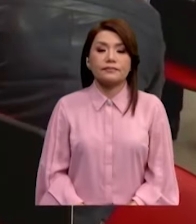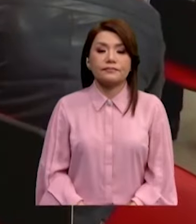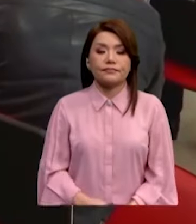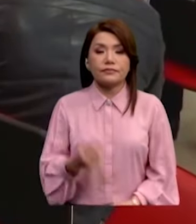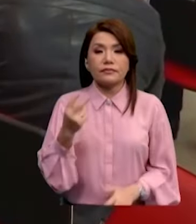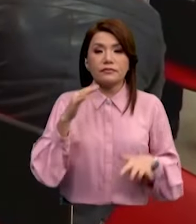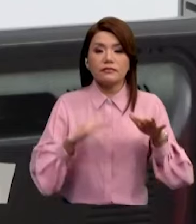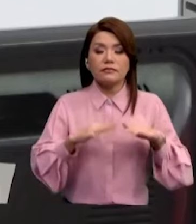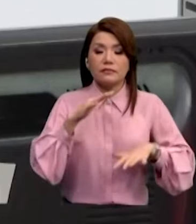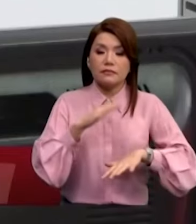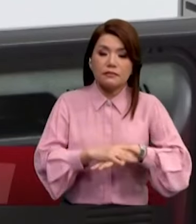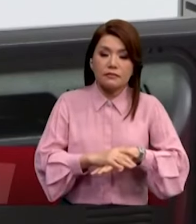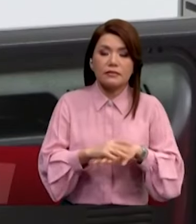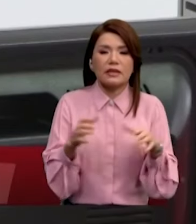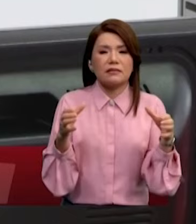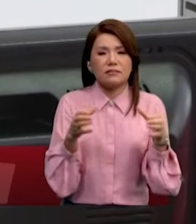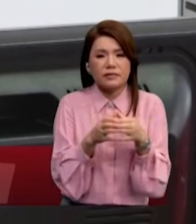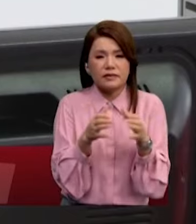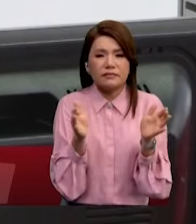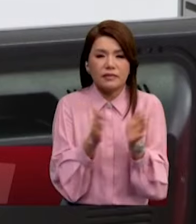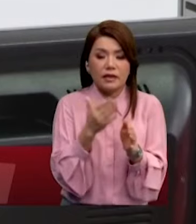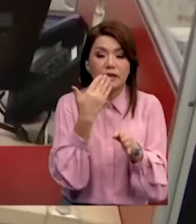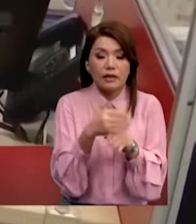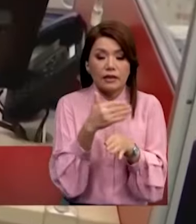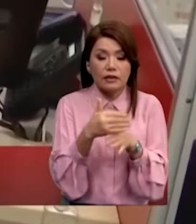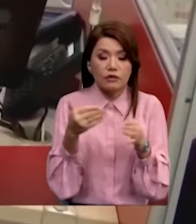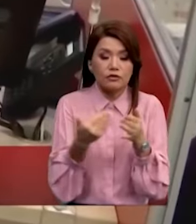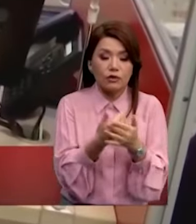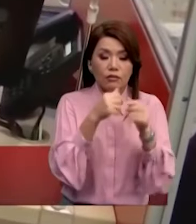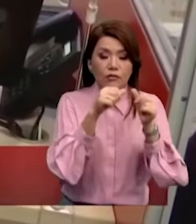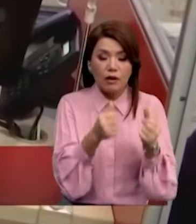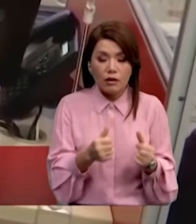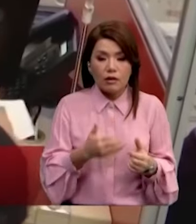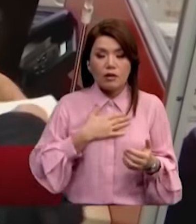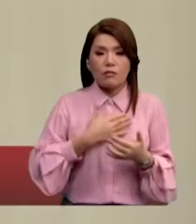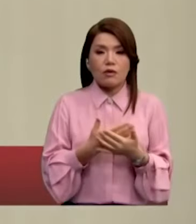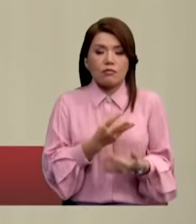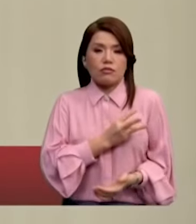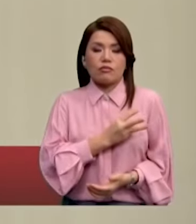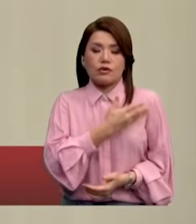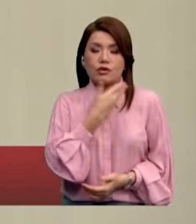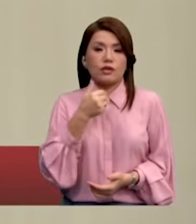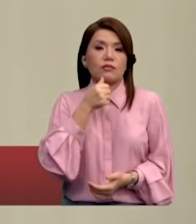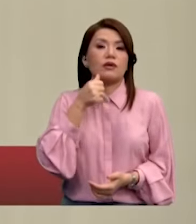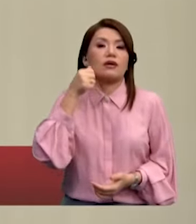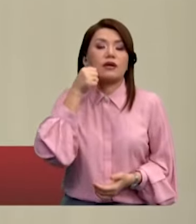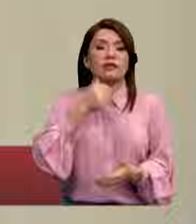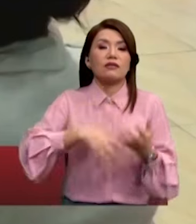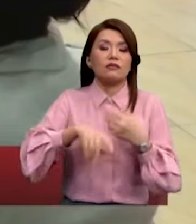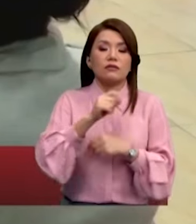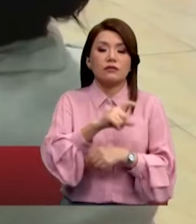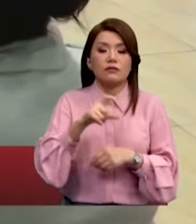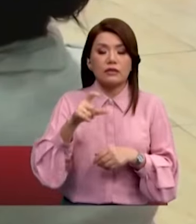Екінші деңгейлі банктер мен микроқаржы ұйымдары несиелерді қайта құрылымдауға келгенде құлшыныс танытпайды. Өткен жылы осылай деген жұрт